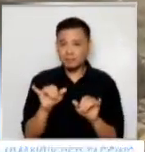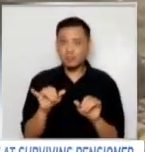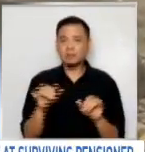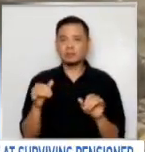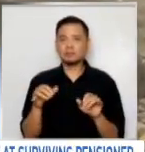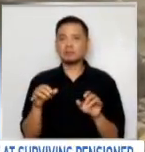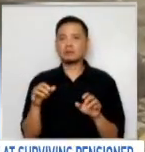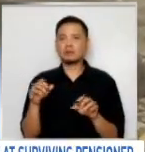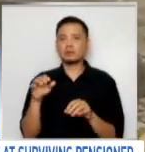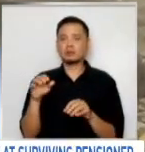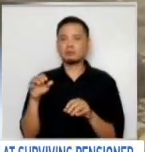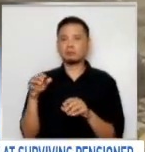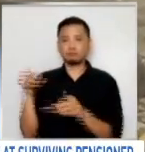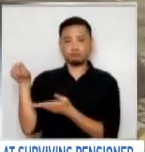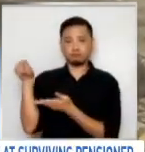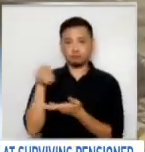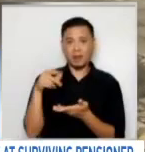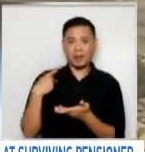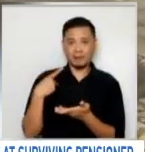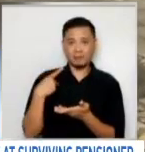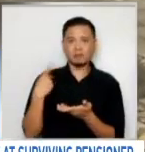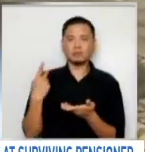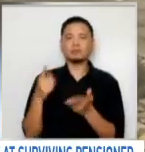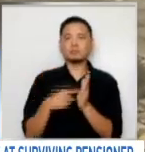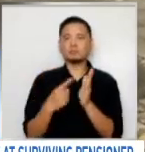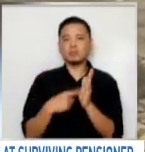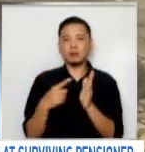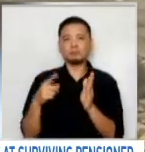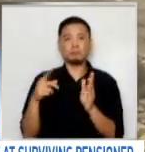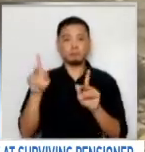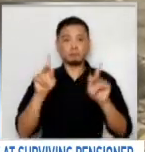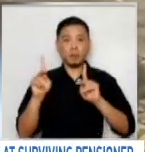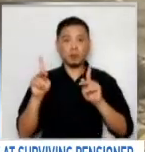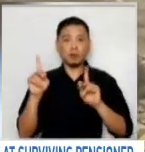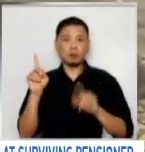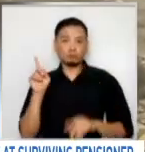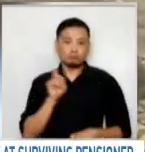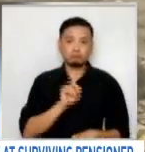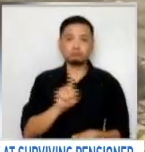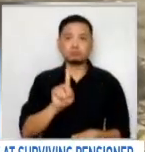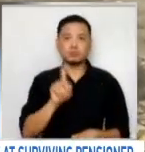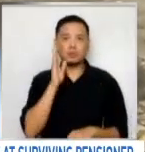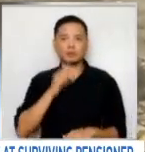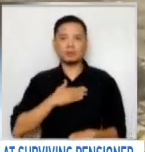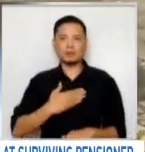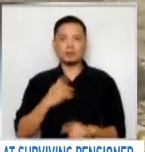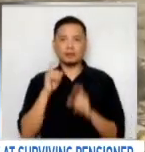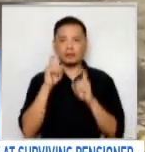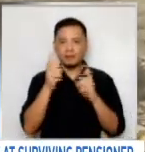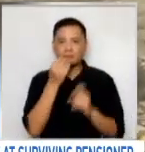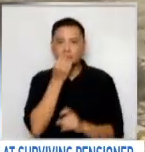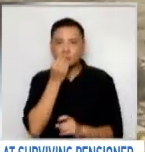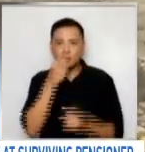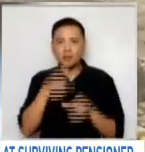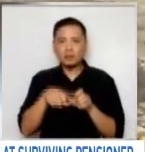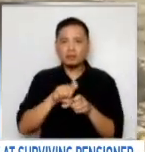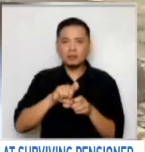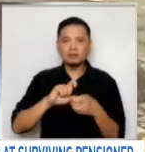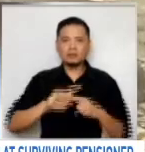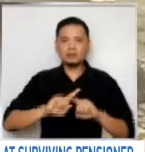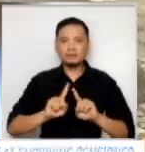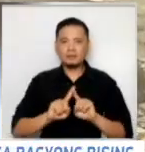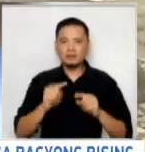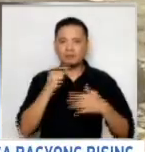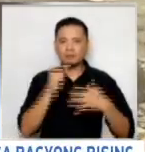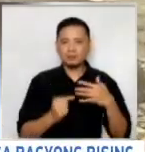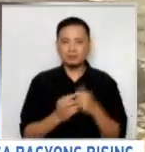donasyon. Minsan daw may mga dumaraan dito para lang magbigay ng kanilang mga donasyong pagkain, delata at iba pa. At ang hilingan ng grupo ay